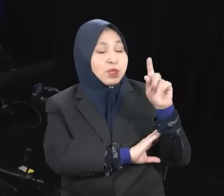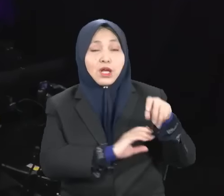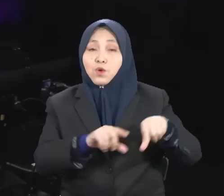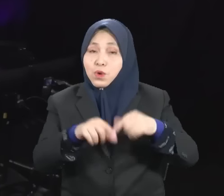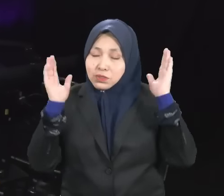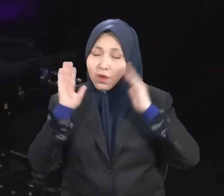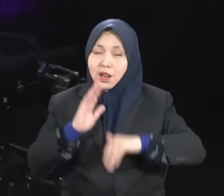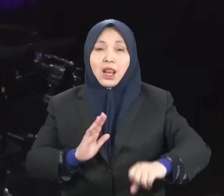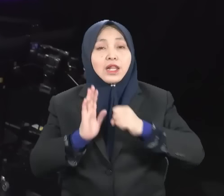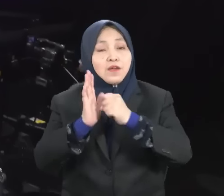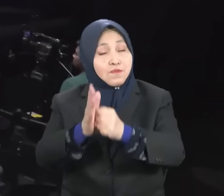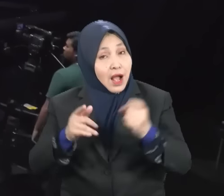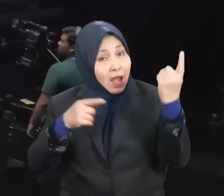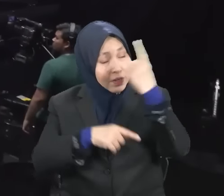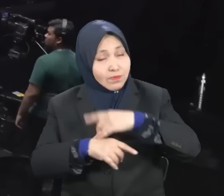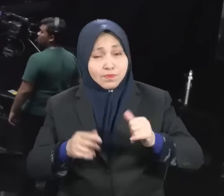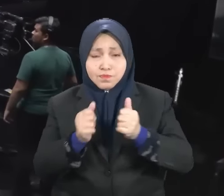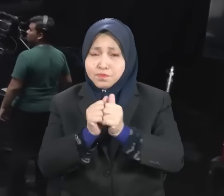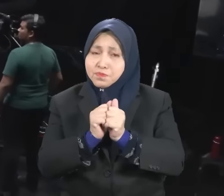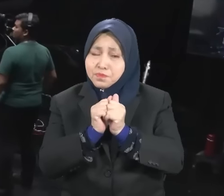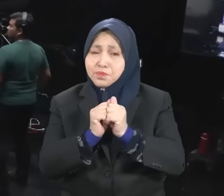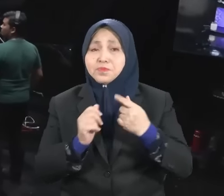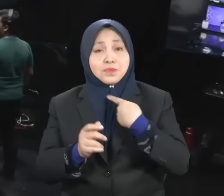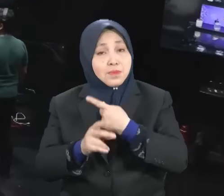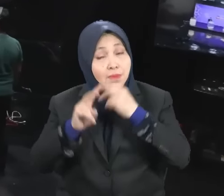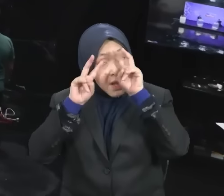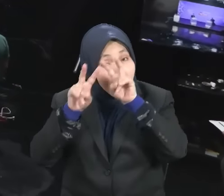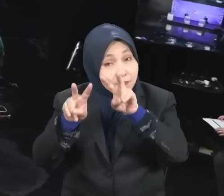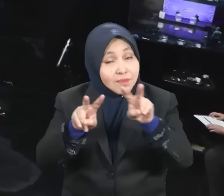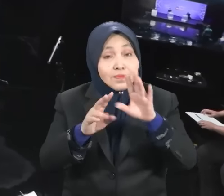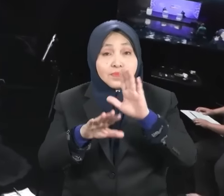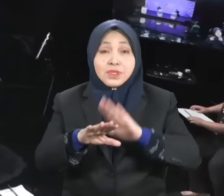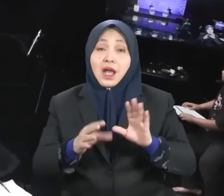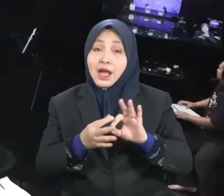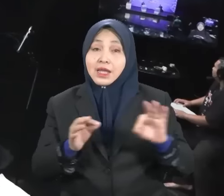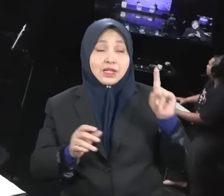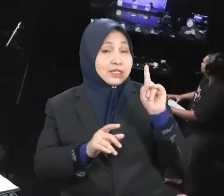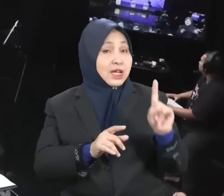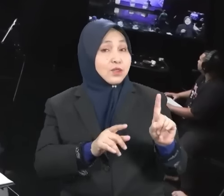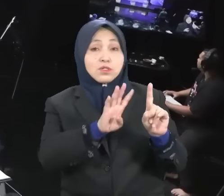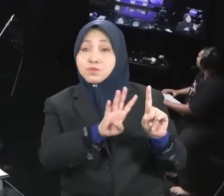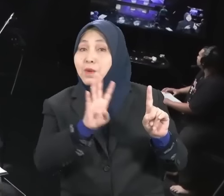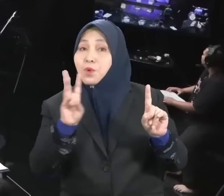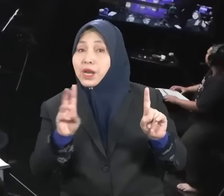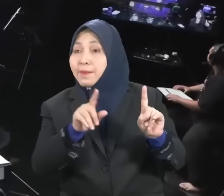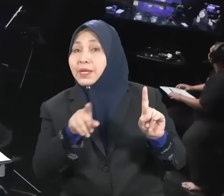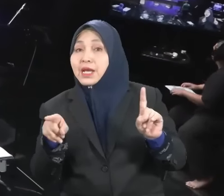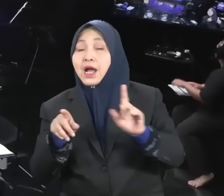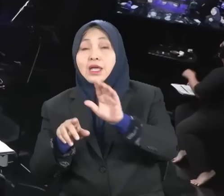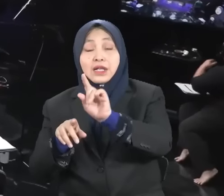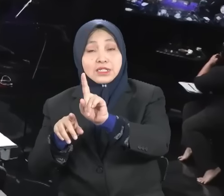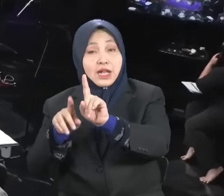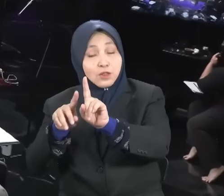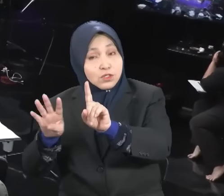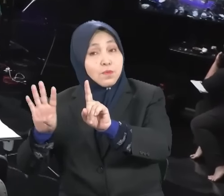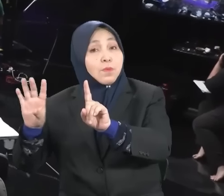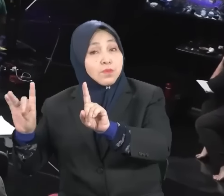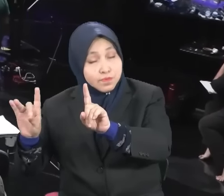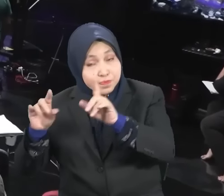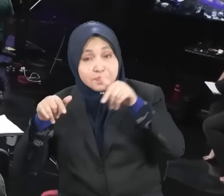pada hari ini untuk sama-sama kita melihat kepada ayat 146 hingga ayat 148